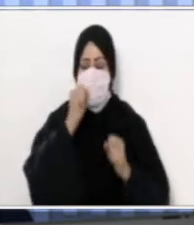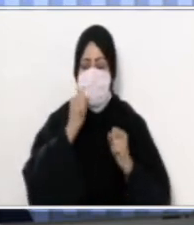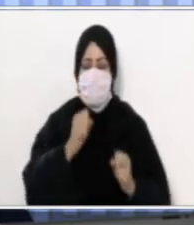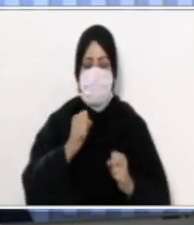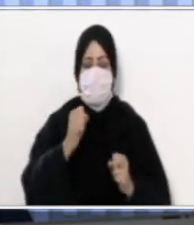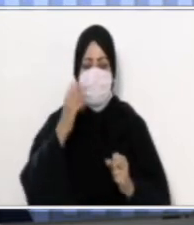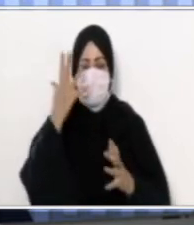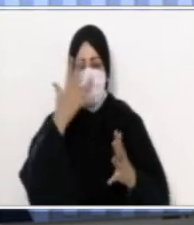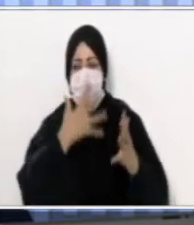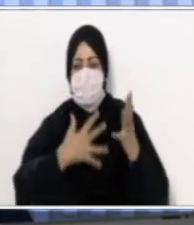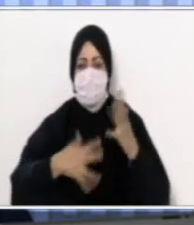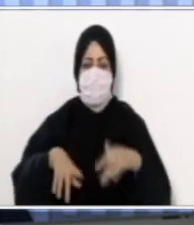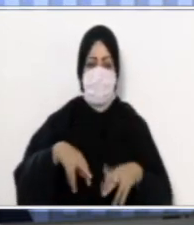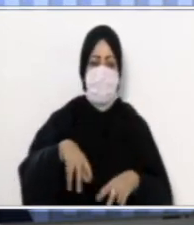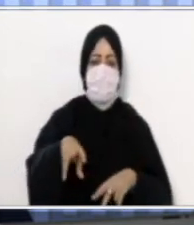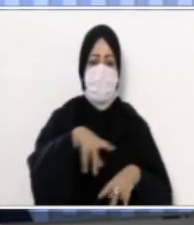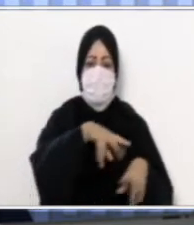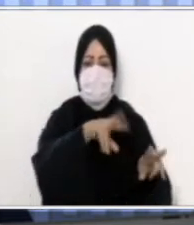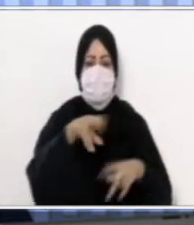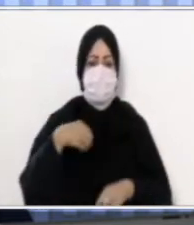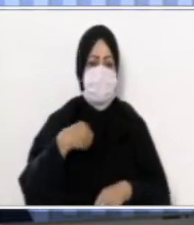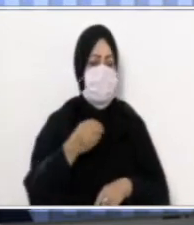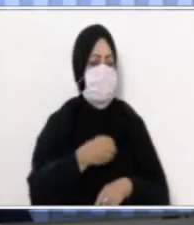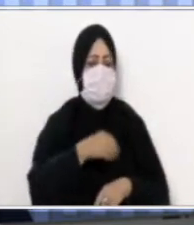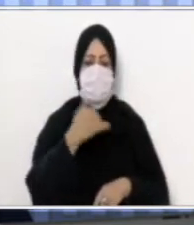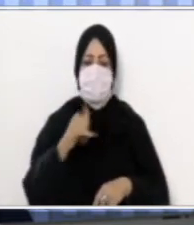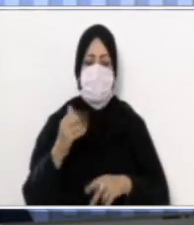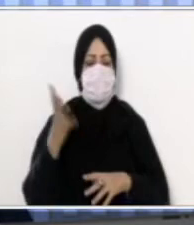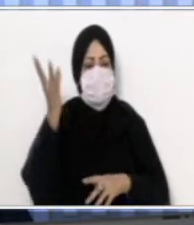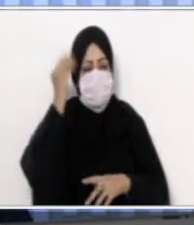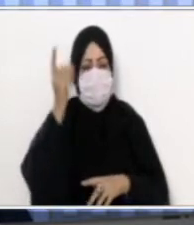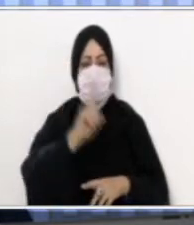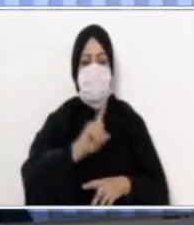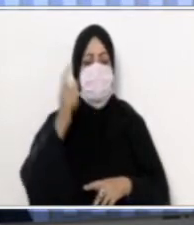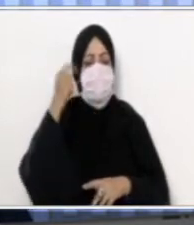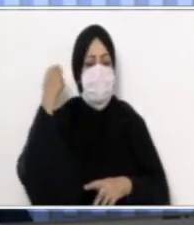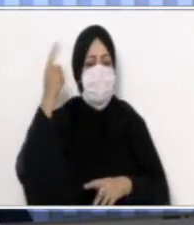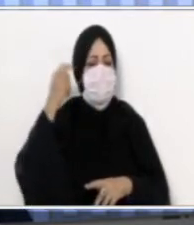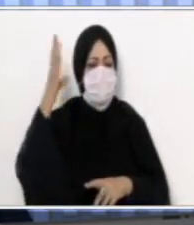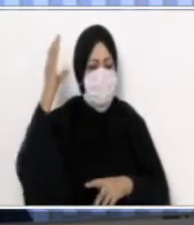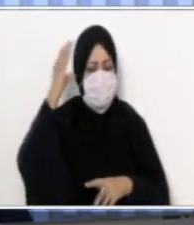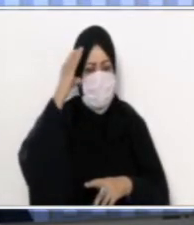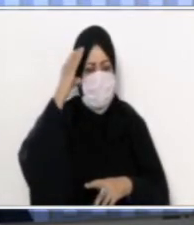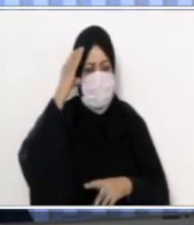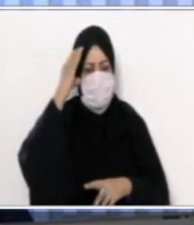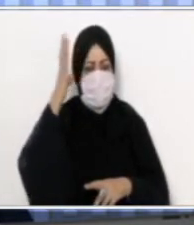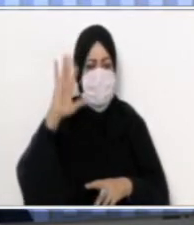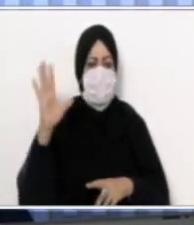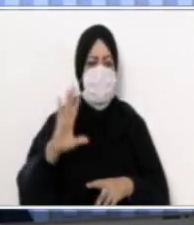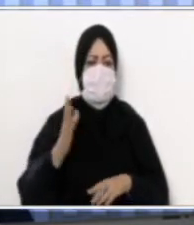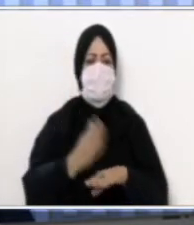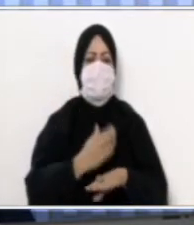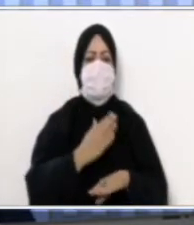يفيدك شيء ما لم يعني تعالجي نفسك. أنت بتعالجي نفسك، لا دكاترة ولا